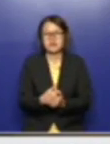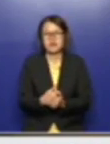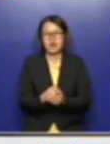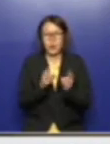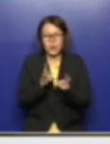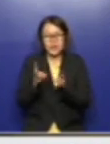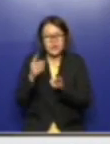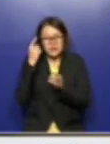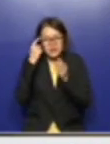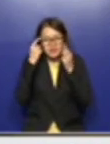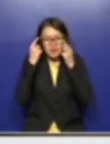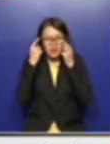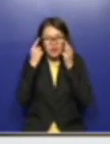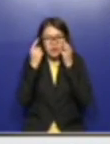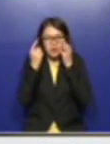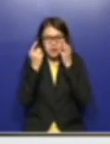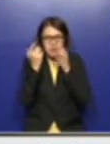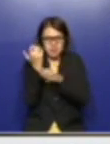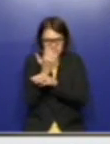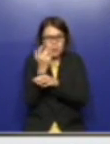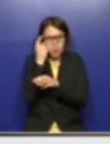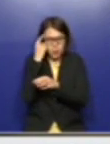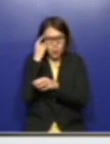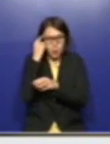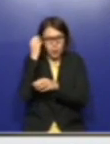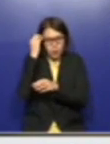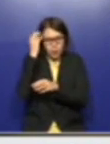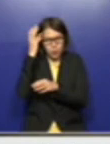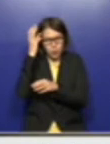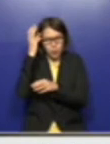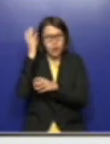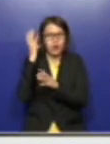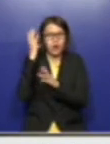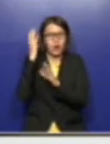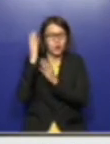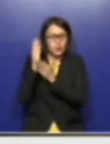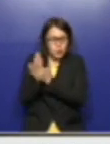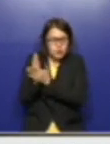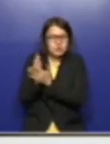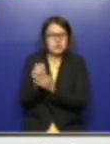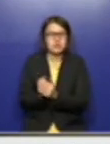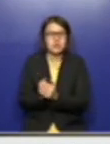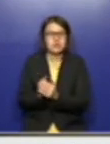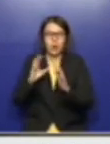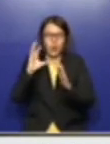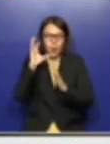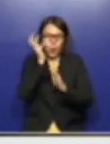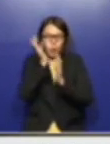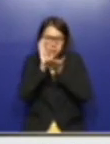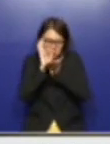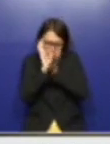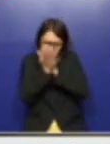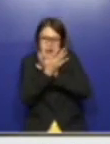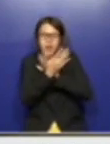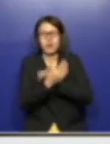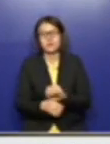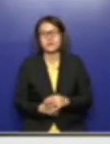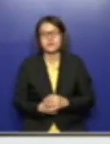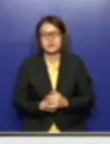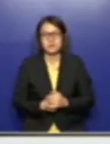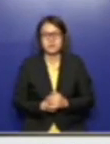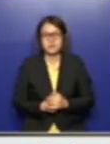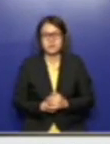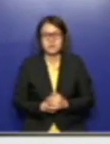ของสถานีโทรทัศน์ซึ่งวันนี้ความรู้ผมก็หยุดไปแล้วท่านประธานครับเพราะโลกมันเปลี่ยนไปไกล